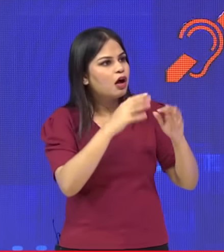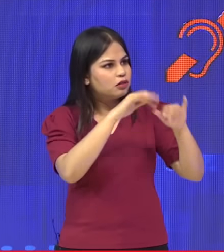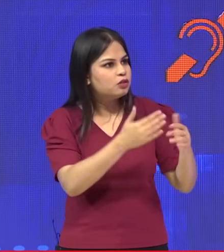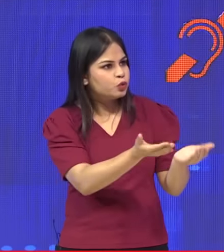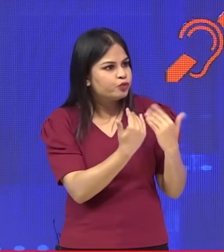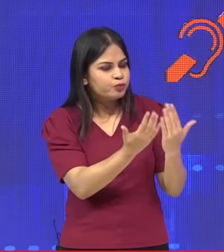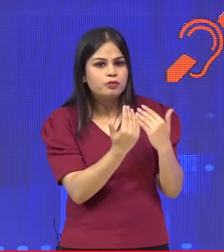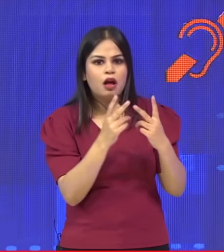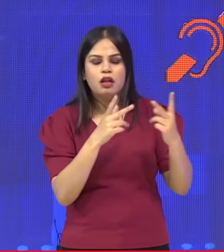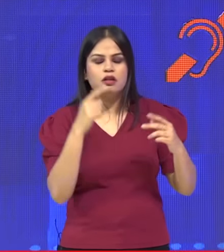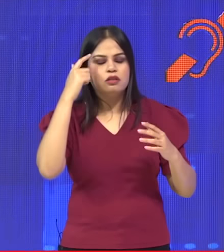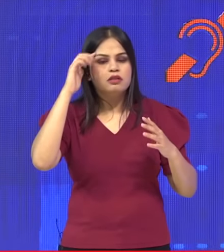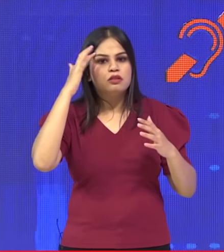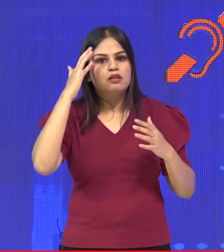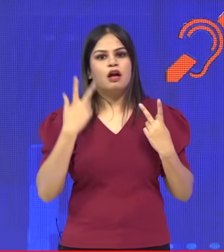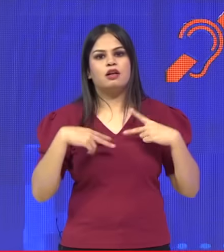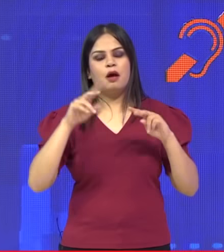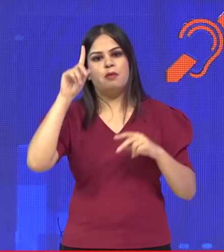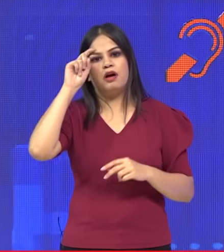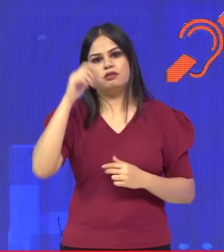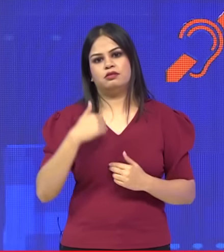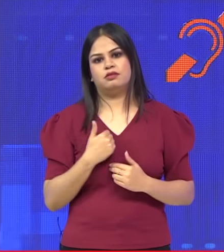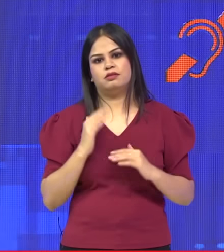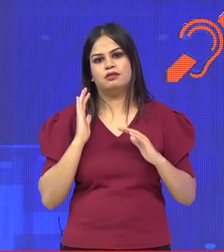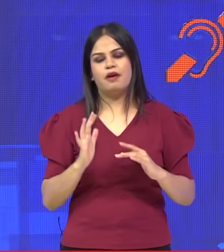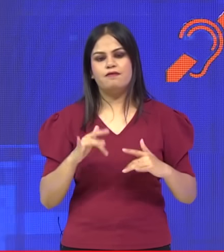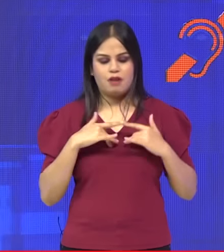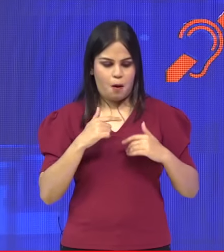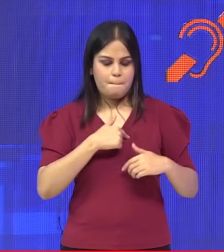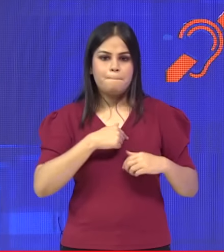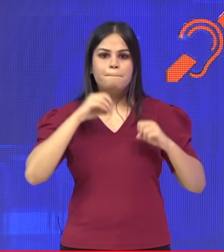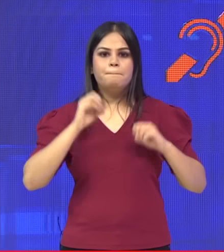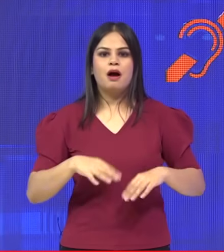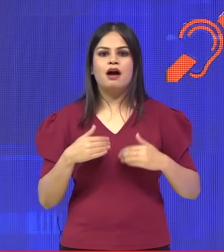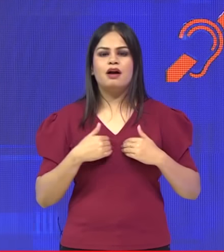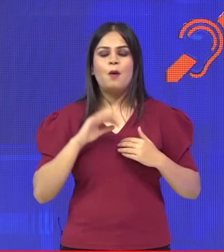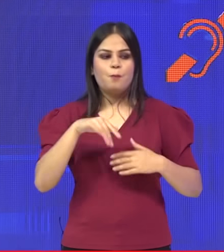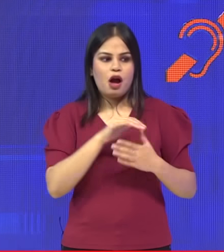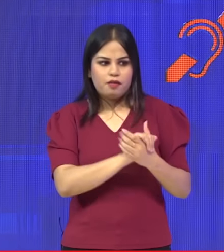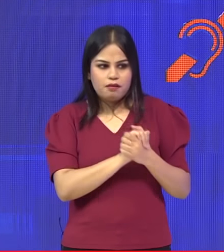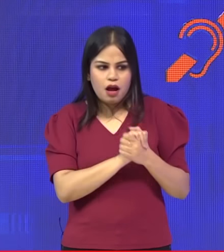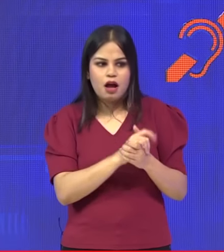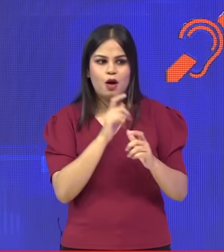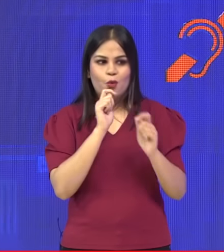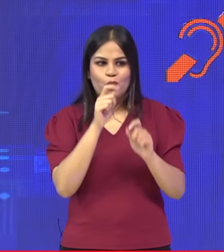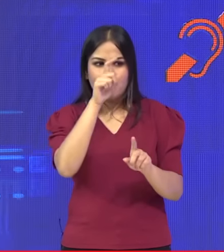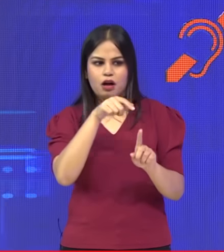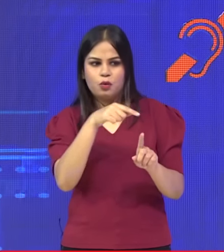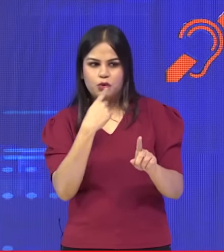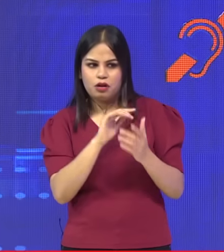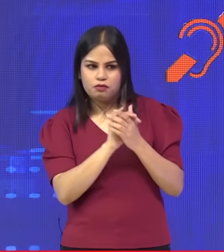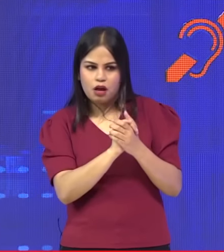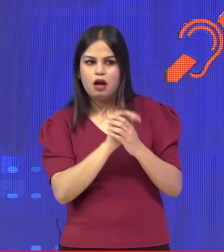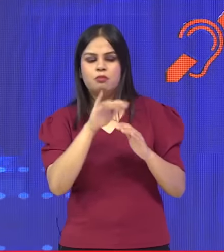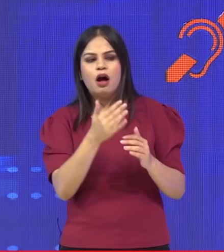और दज तू हर ट्यूबवेल आते हर्ट्स और विकम फ्रेंड्स विथ पीपल और